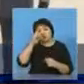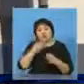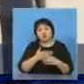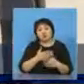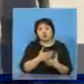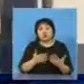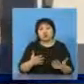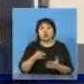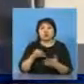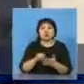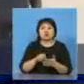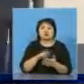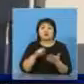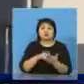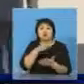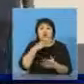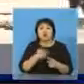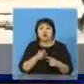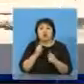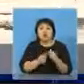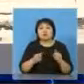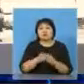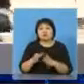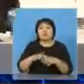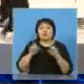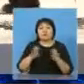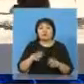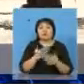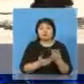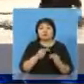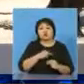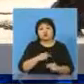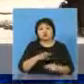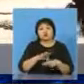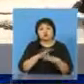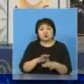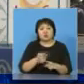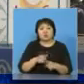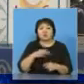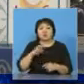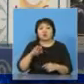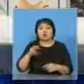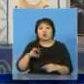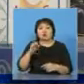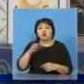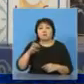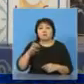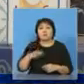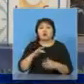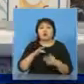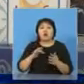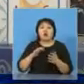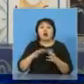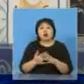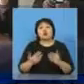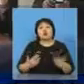көмек түрлеріне қатысты сауал көп. Әр сала бойынша мамандар түсіндіру жұмыстарын жүргізді. Теологтар мен имамдар ауыл